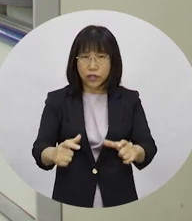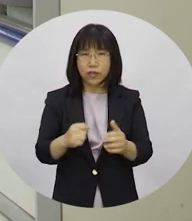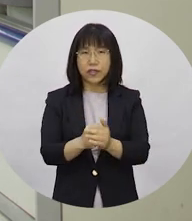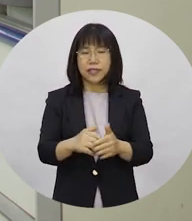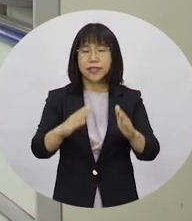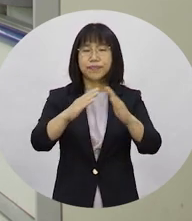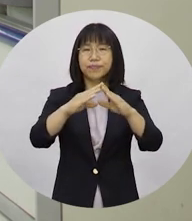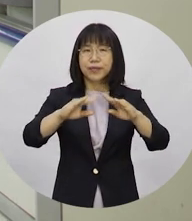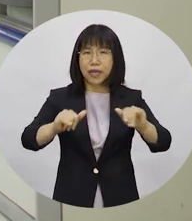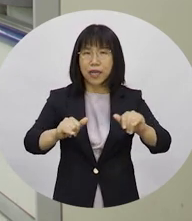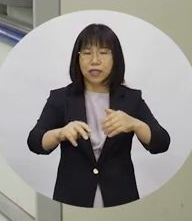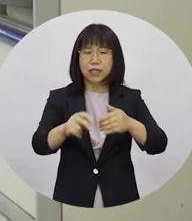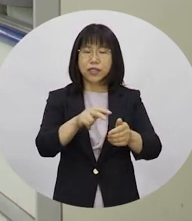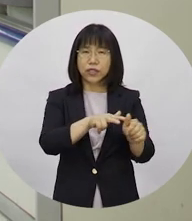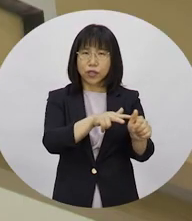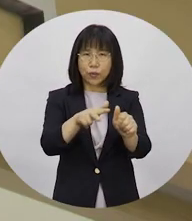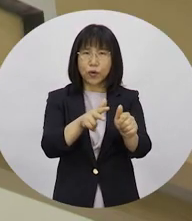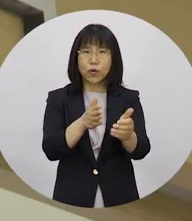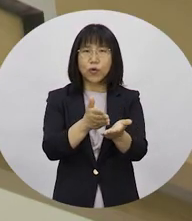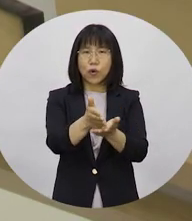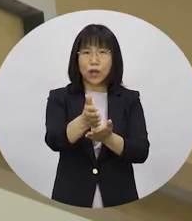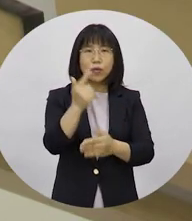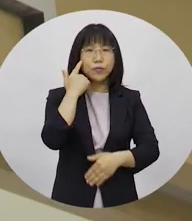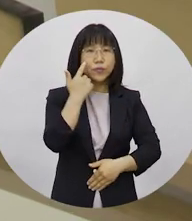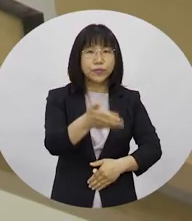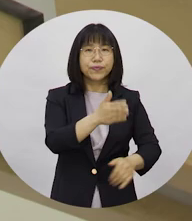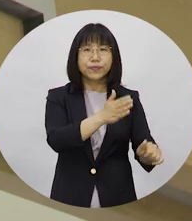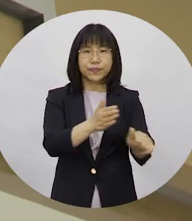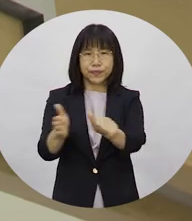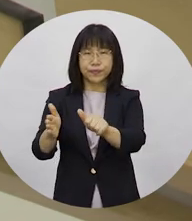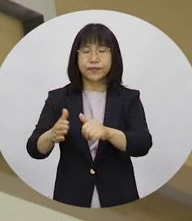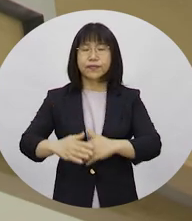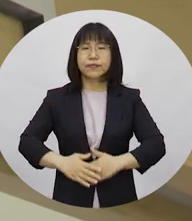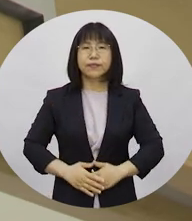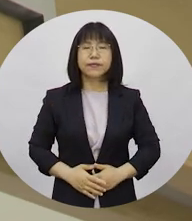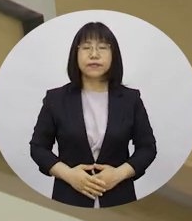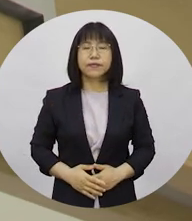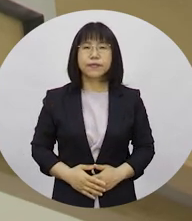대한 자세한 사항은 방송 구청 부동산 정복과 로 문의하면 됩니다